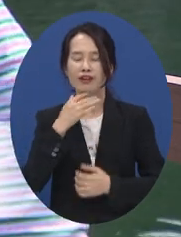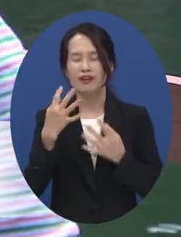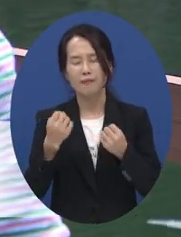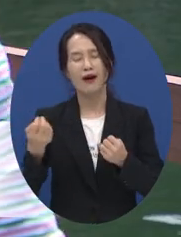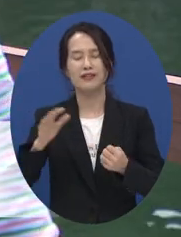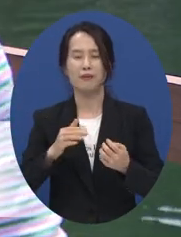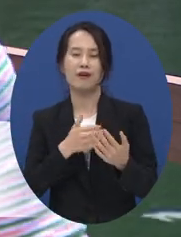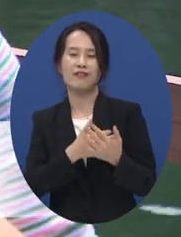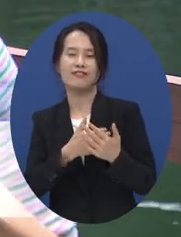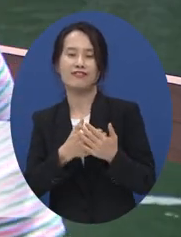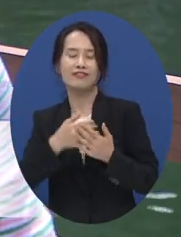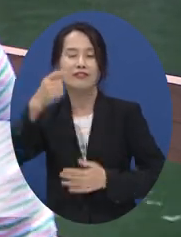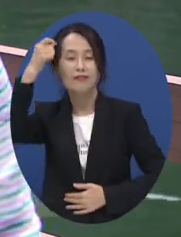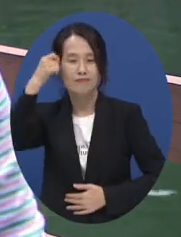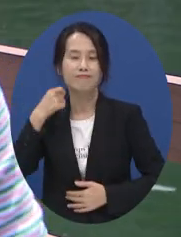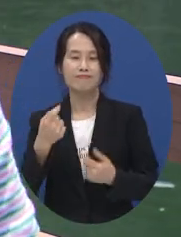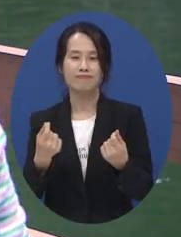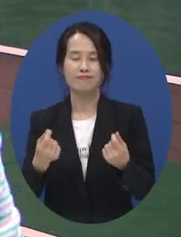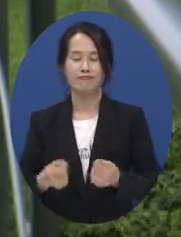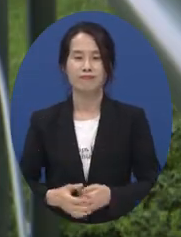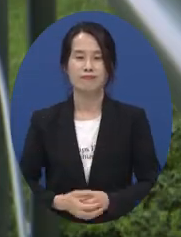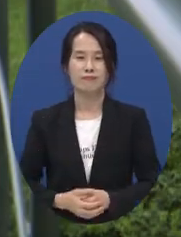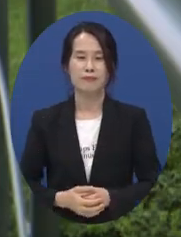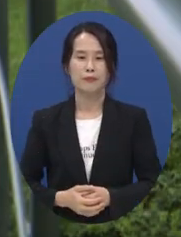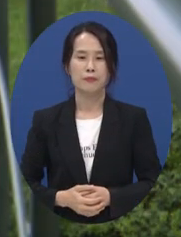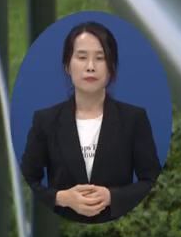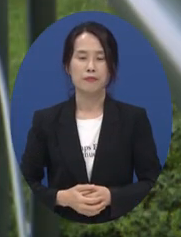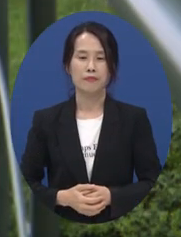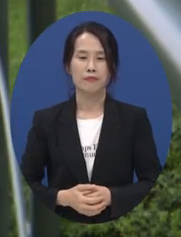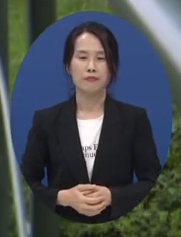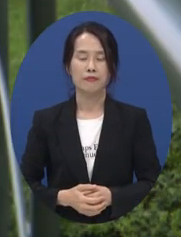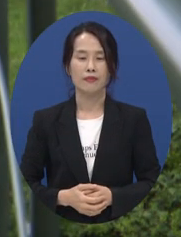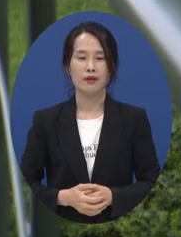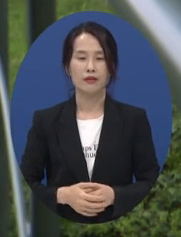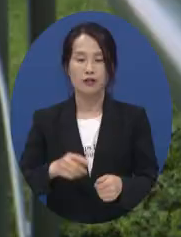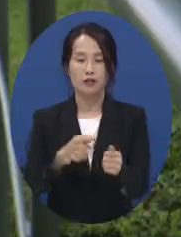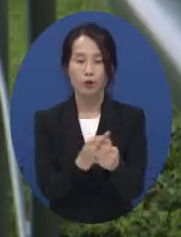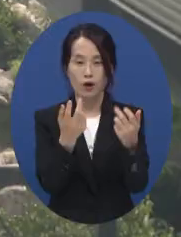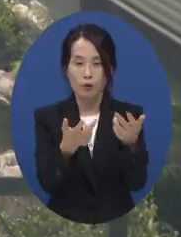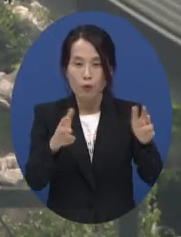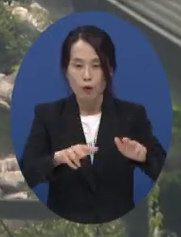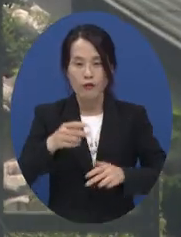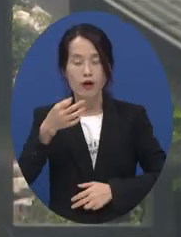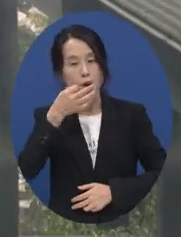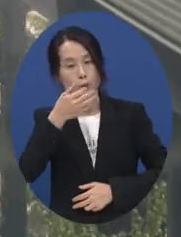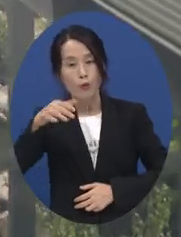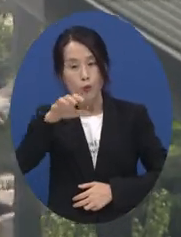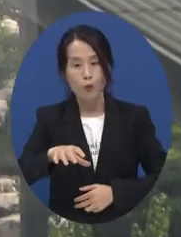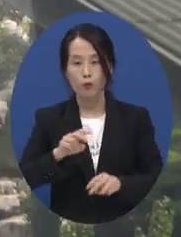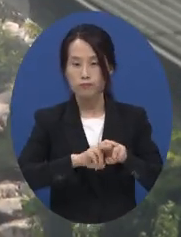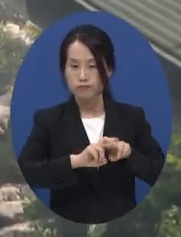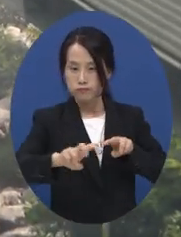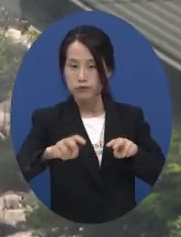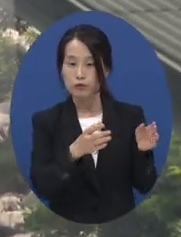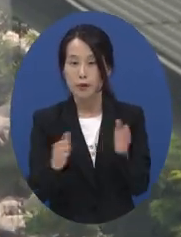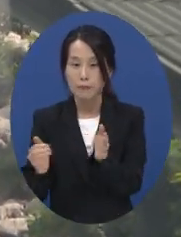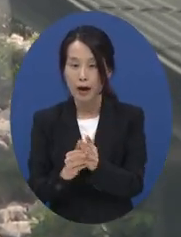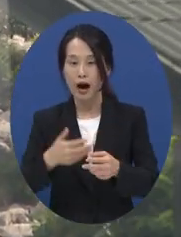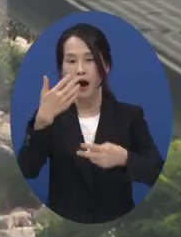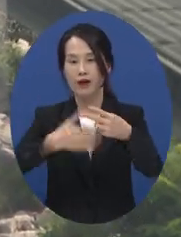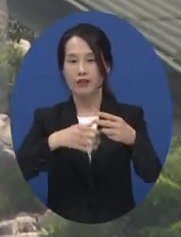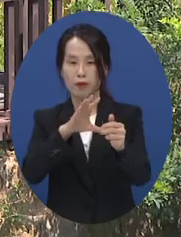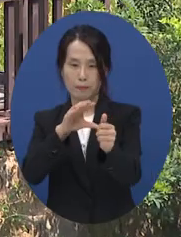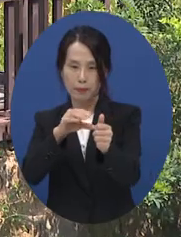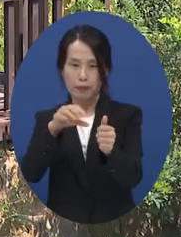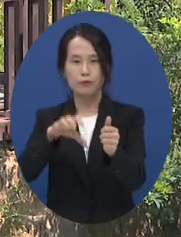나이가 많은데도 되게 막 이렇게 설레는 느낌? 조각공원과 전시장, 모노레일 등이 갖춰져 있어 드라마 촬영지로